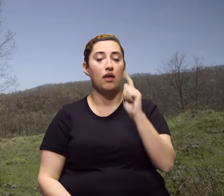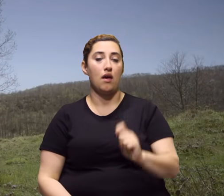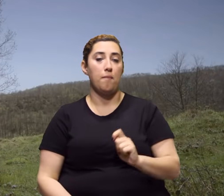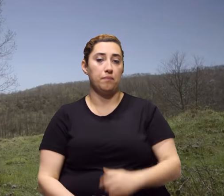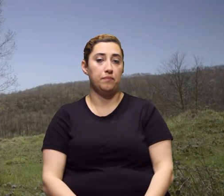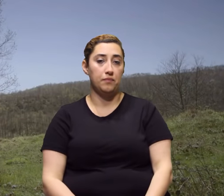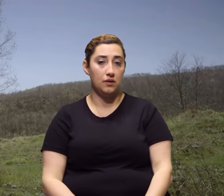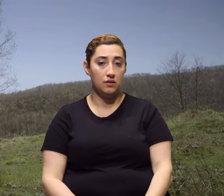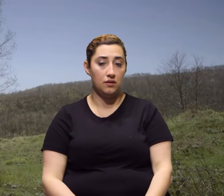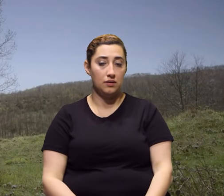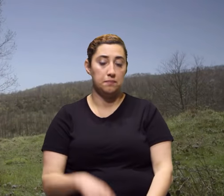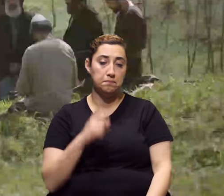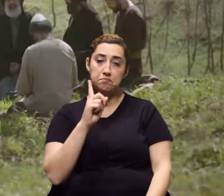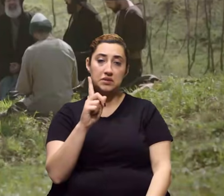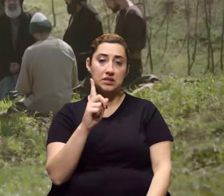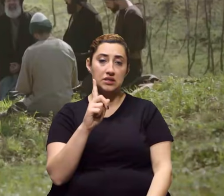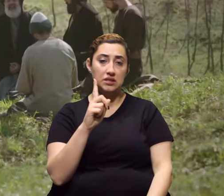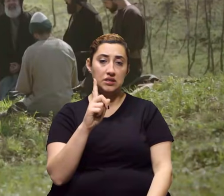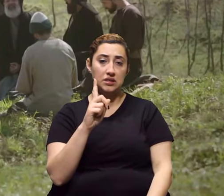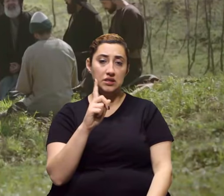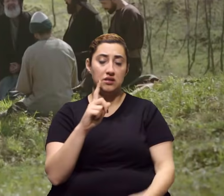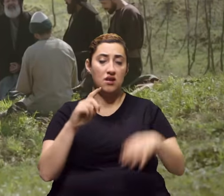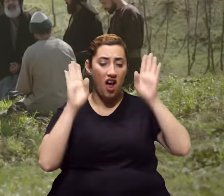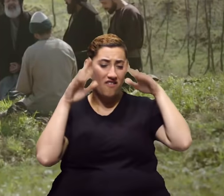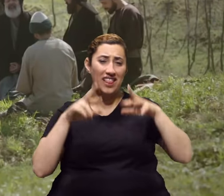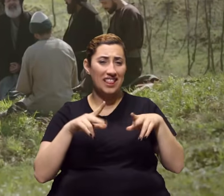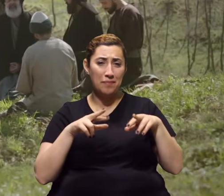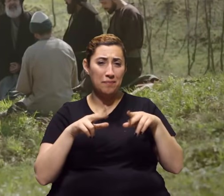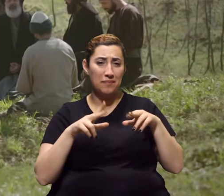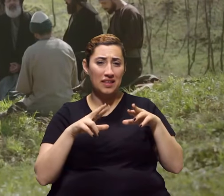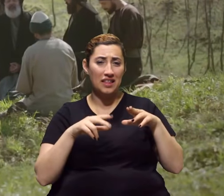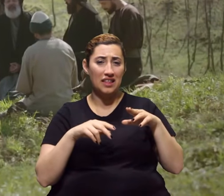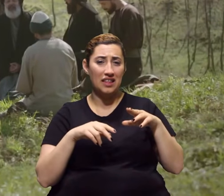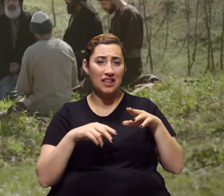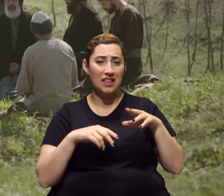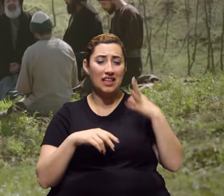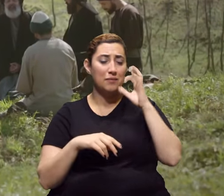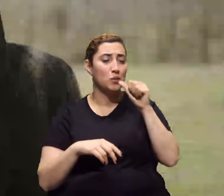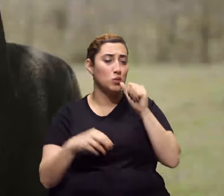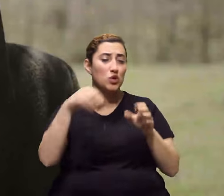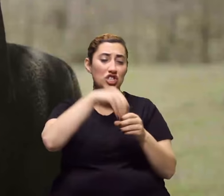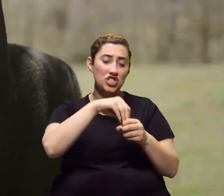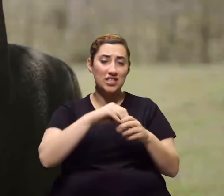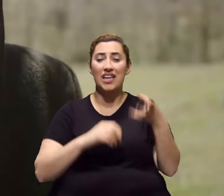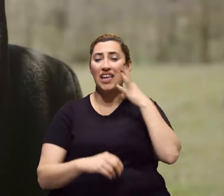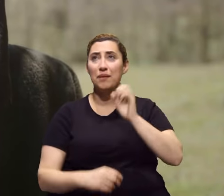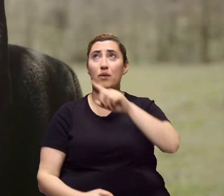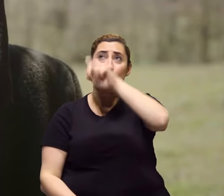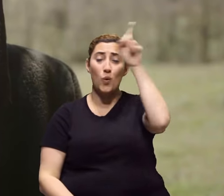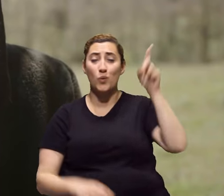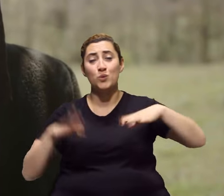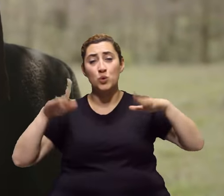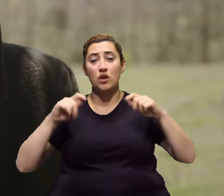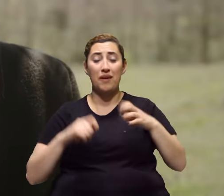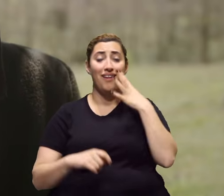yaptı. Bir, hayvanat gibi kimin su dibinde, kimin